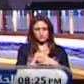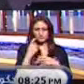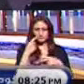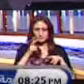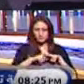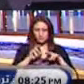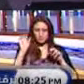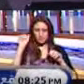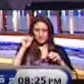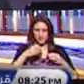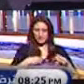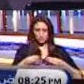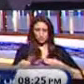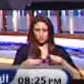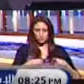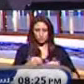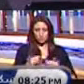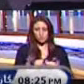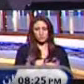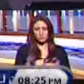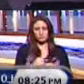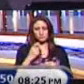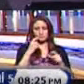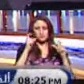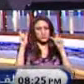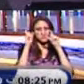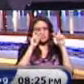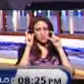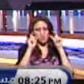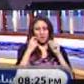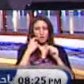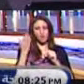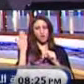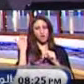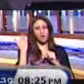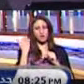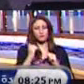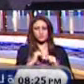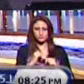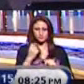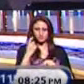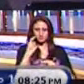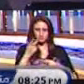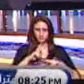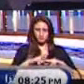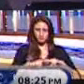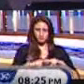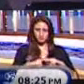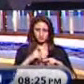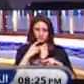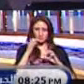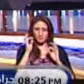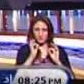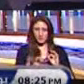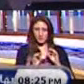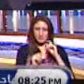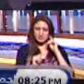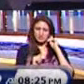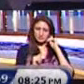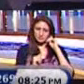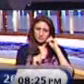الشورى تنفيذا لمقتضى الرقابة السابقة هو محض استنتاج واستنباط من غير أصل